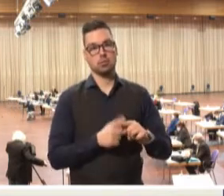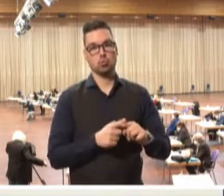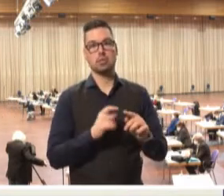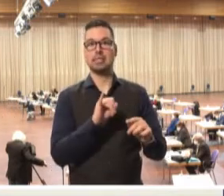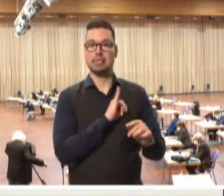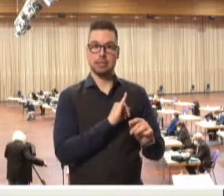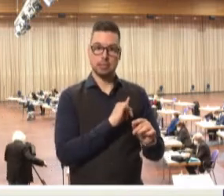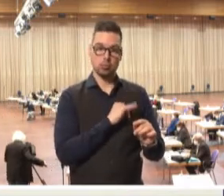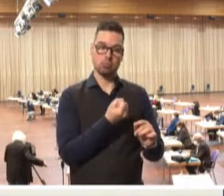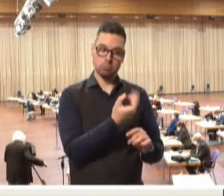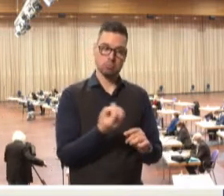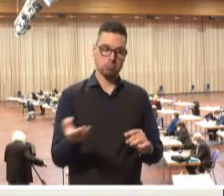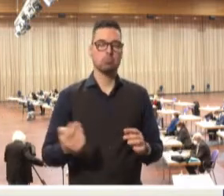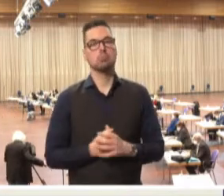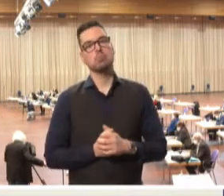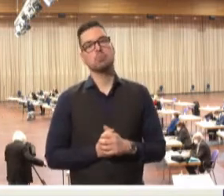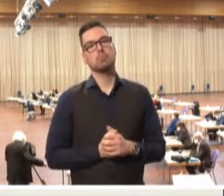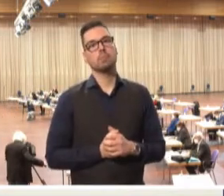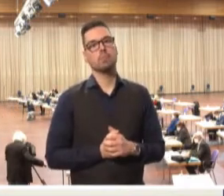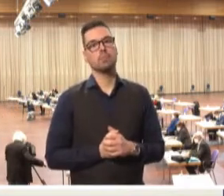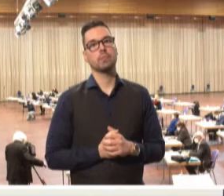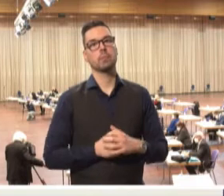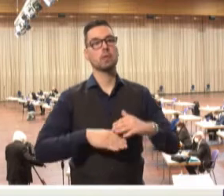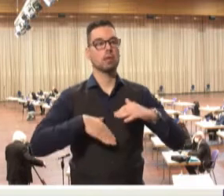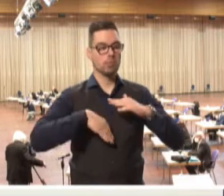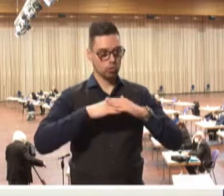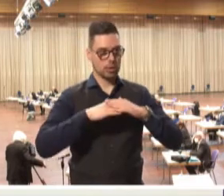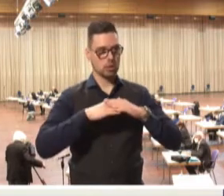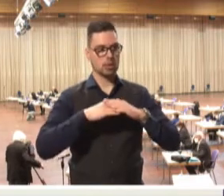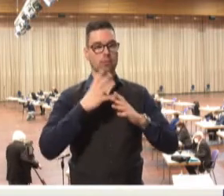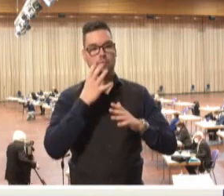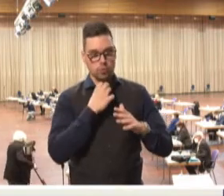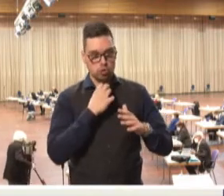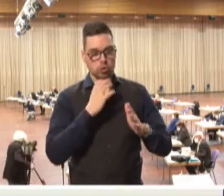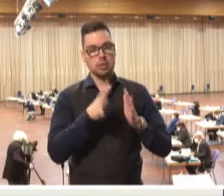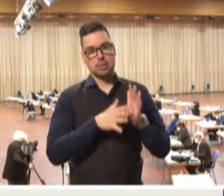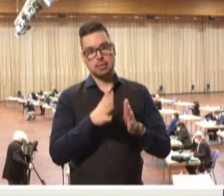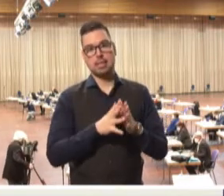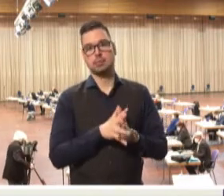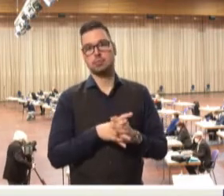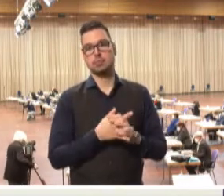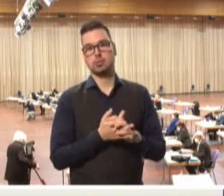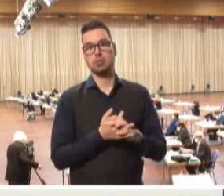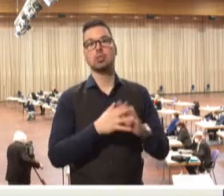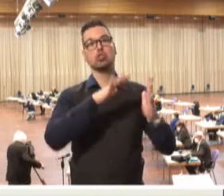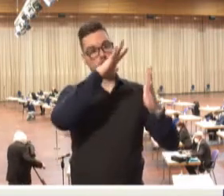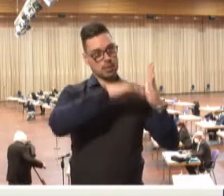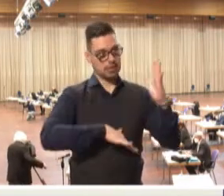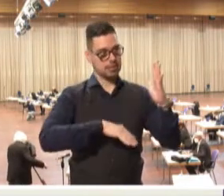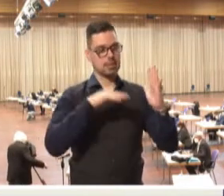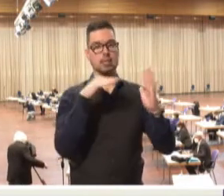zu implementieren. Der Vollständigkeit halber möchte ich an dieser Stelle auch ein paar statistische